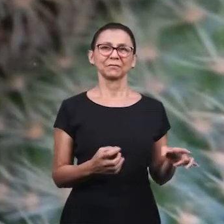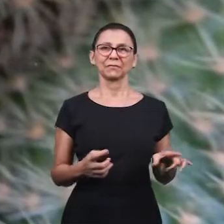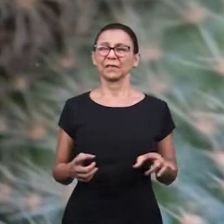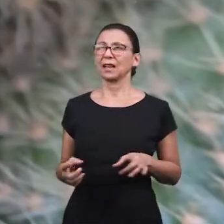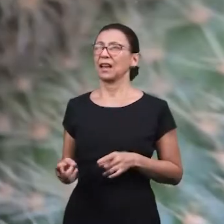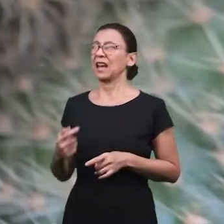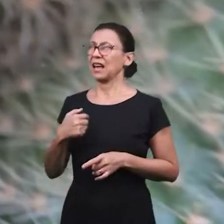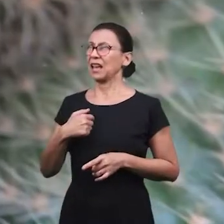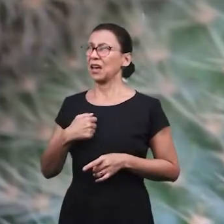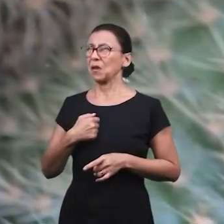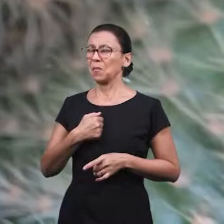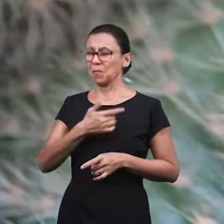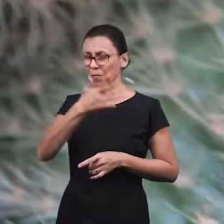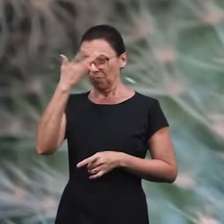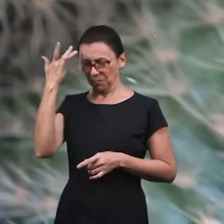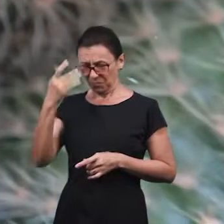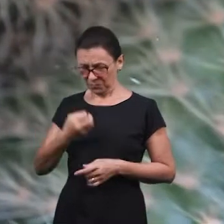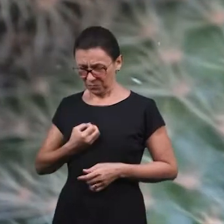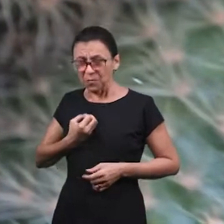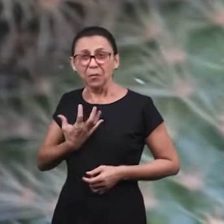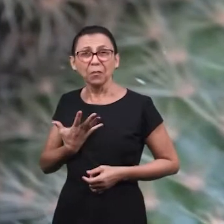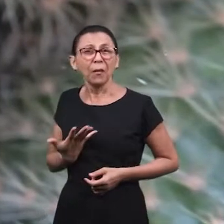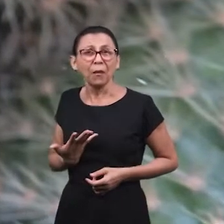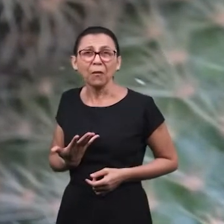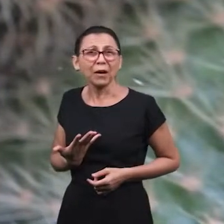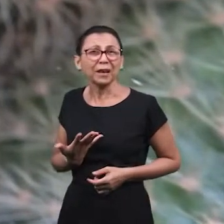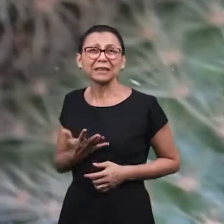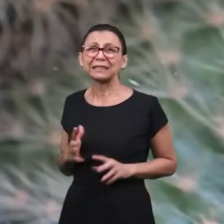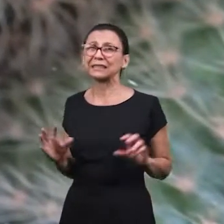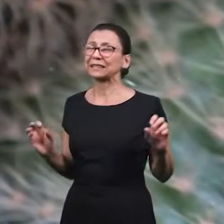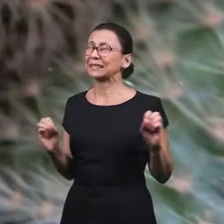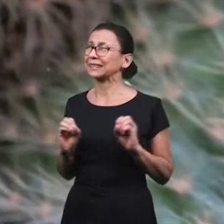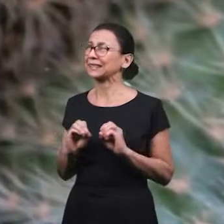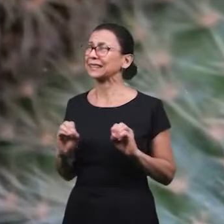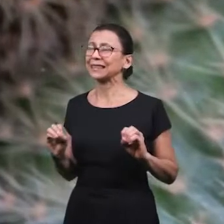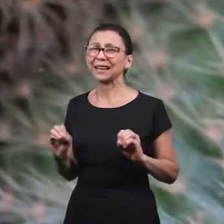Нельзя во мне найти ничего хорошего.